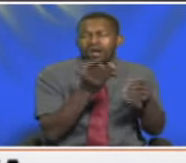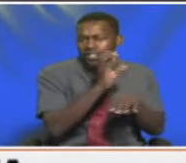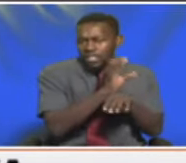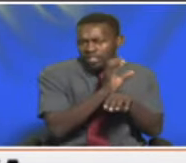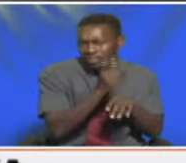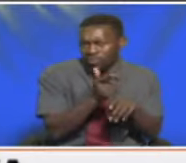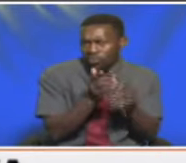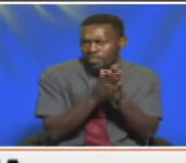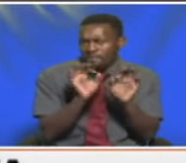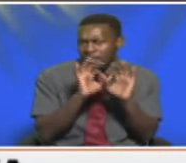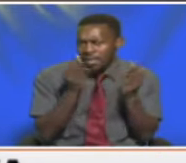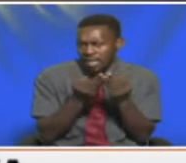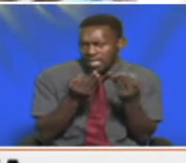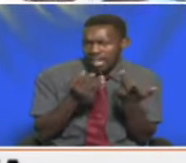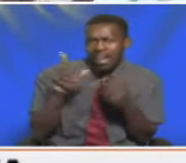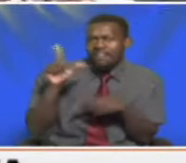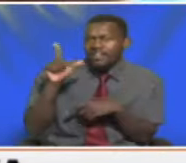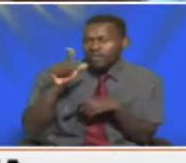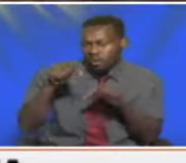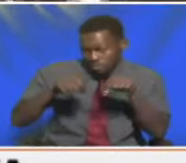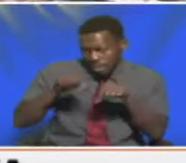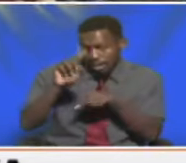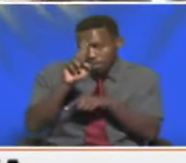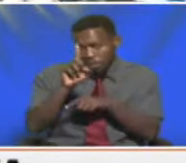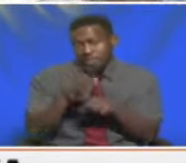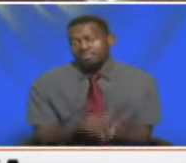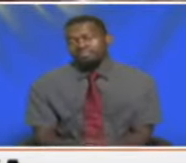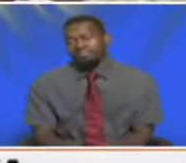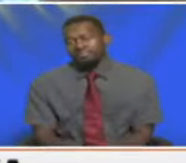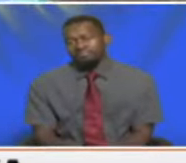wa Livingston hapa jijini Nairobi.